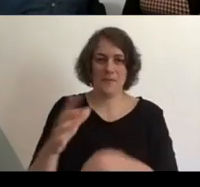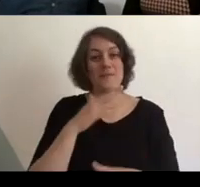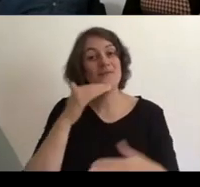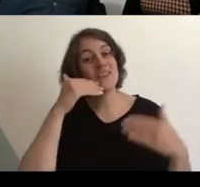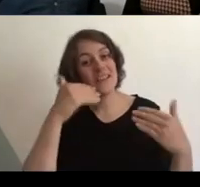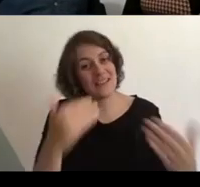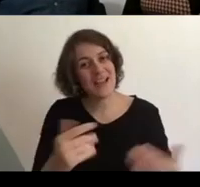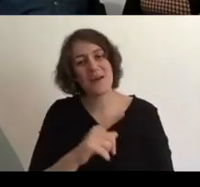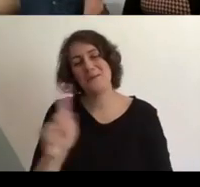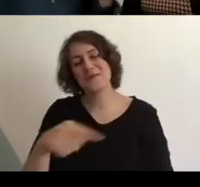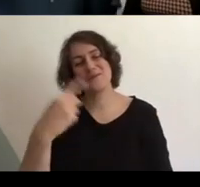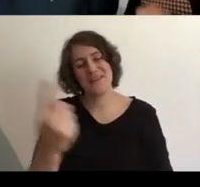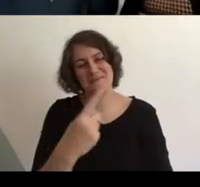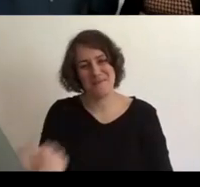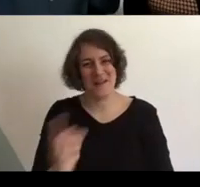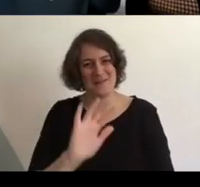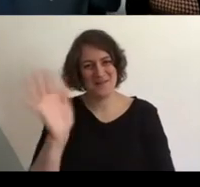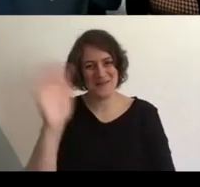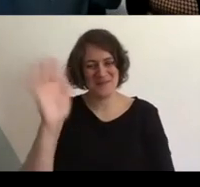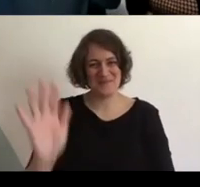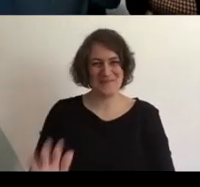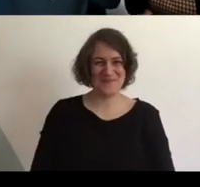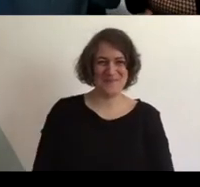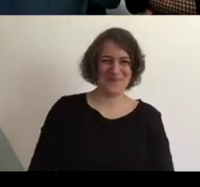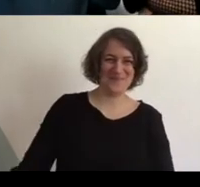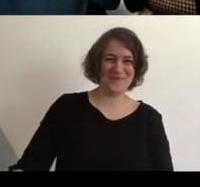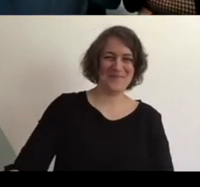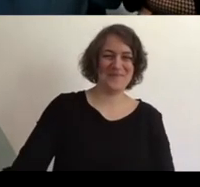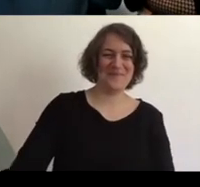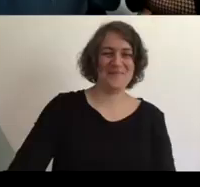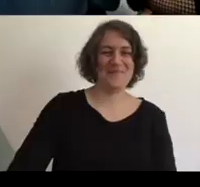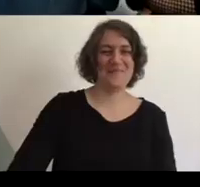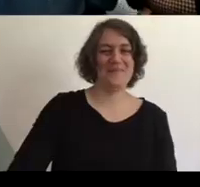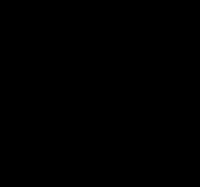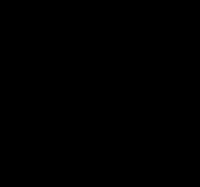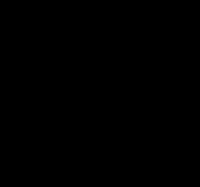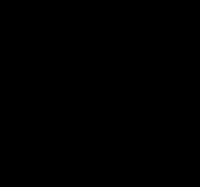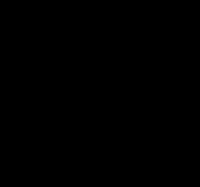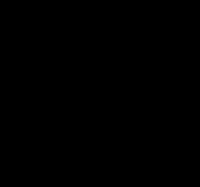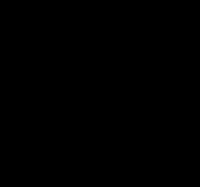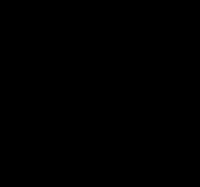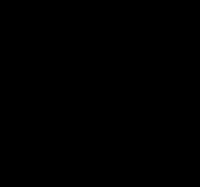sagen, vielen Dank und bis zum nächsten Mal. Tschüss. Tschüss. Tschüss. Tschüss.